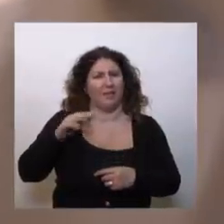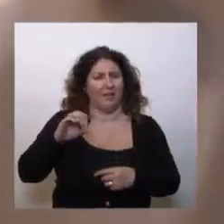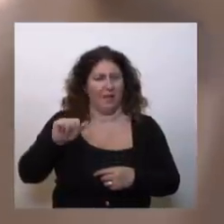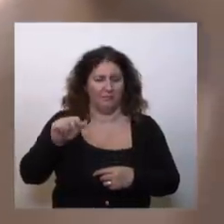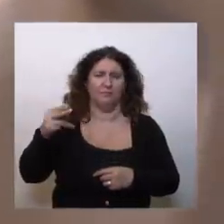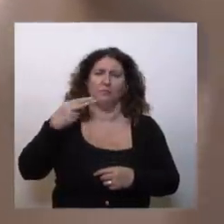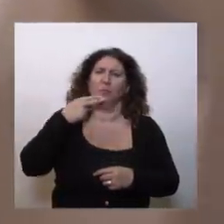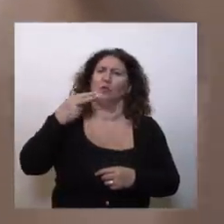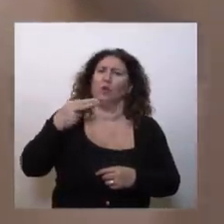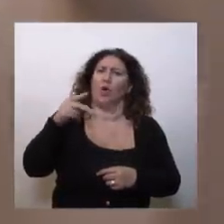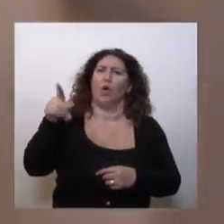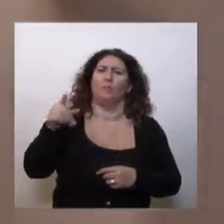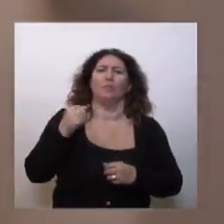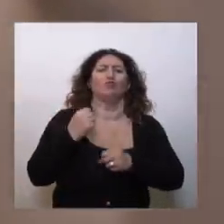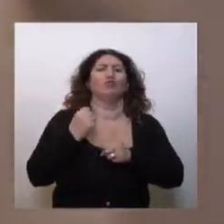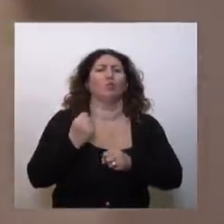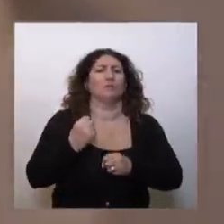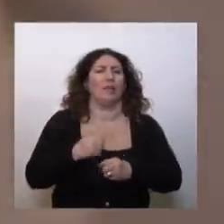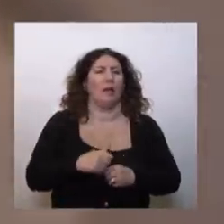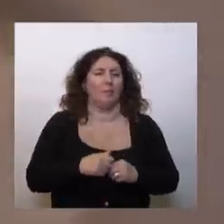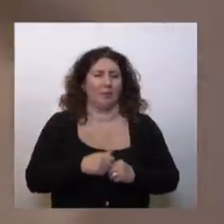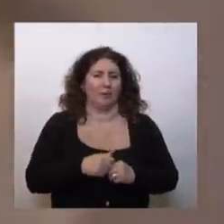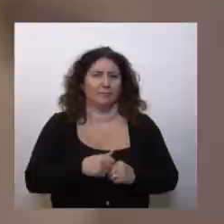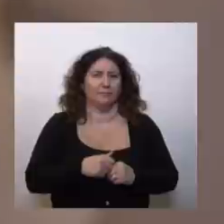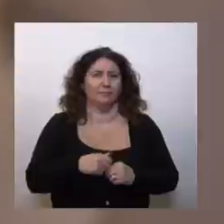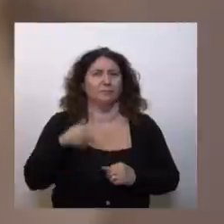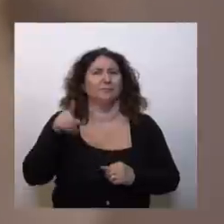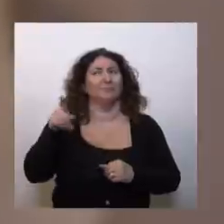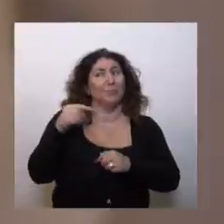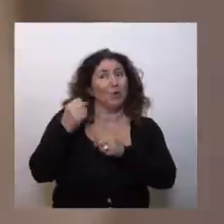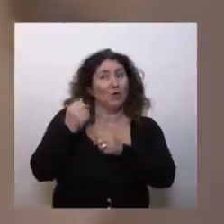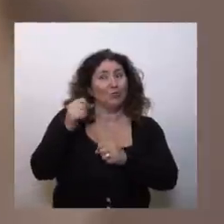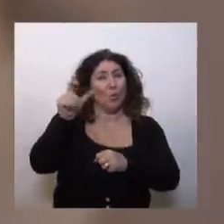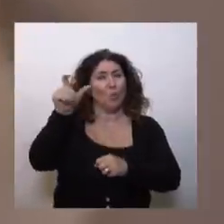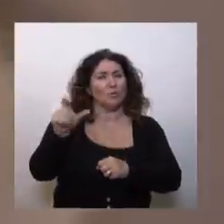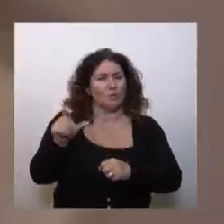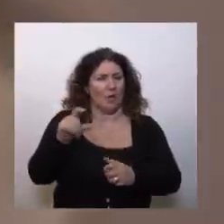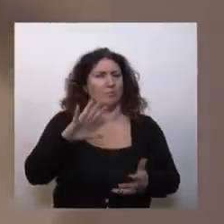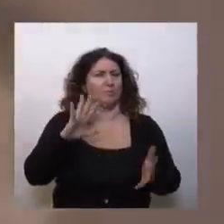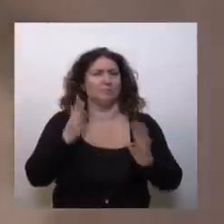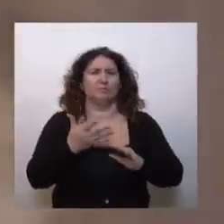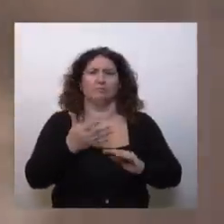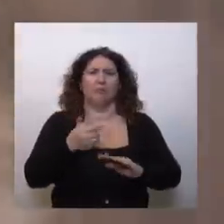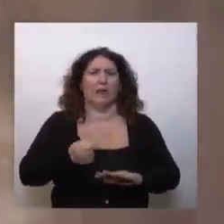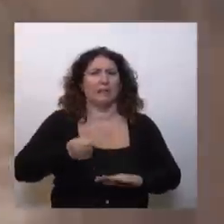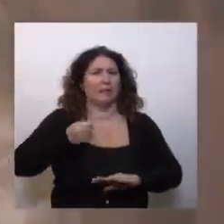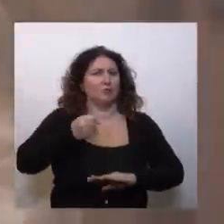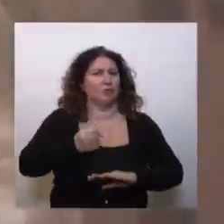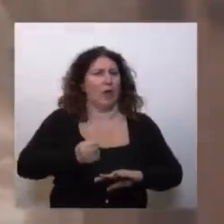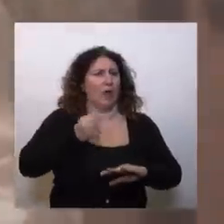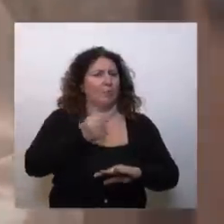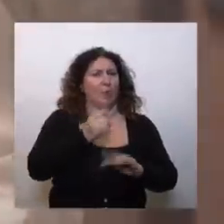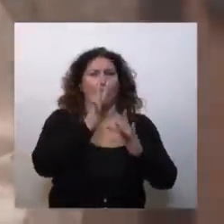Giuseppe. Anche lui era diventato discepolo di Gesù.